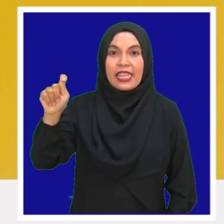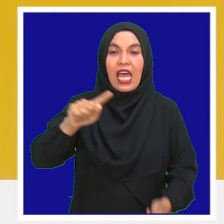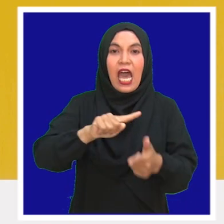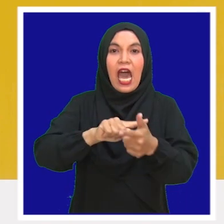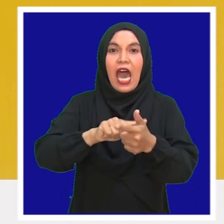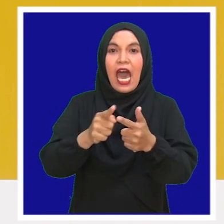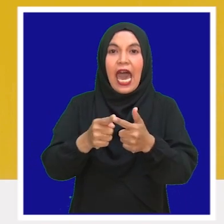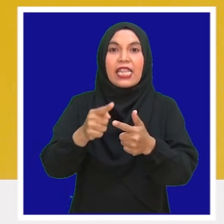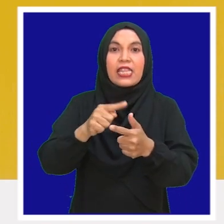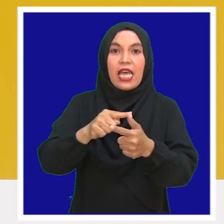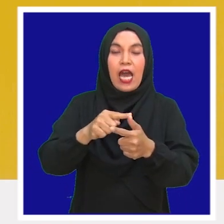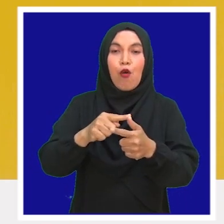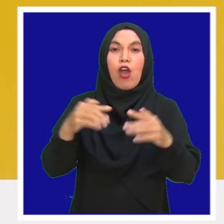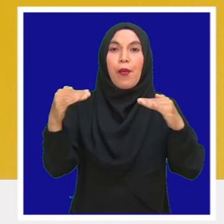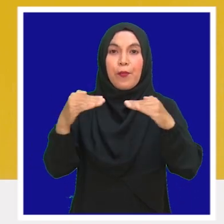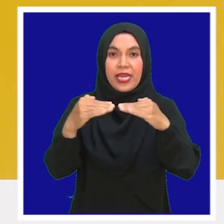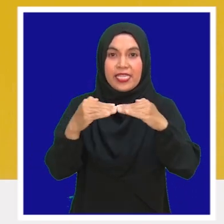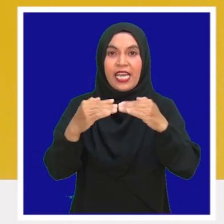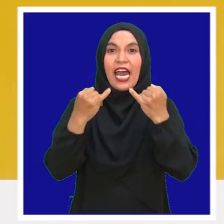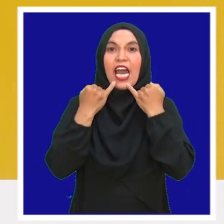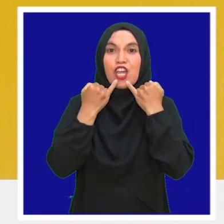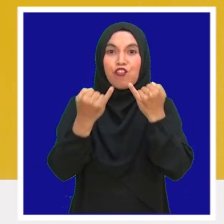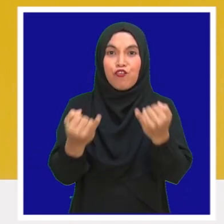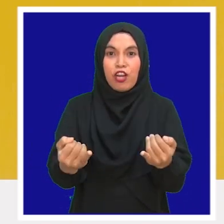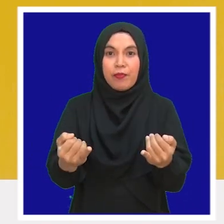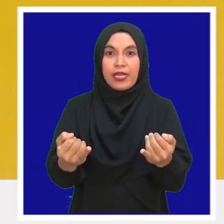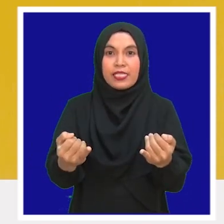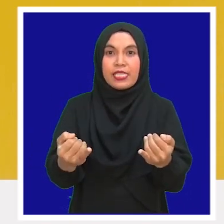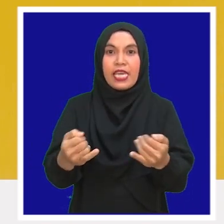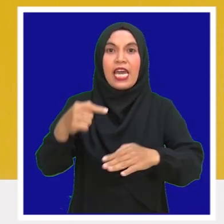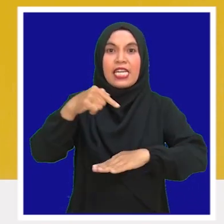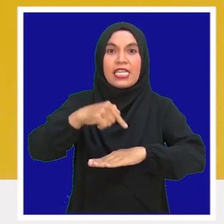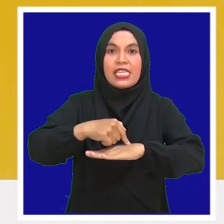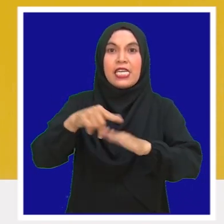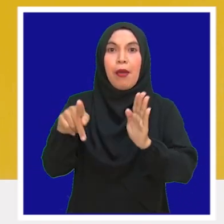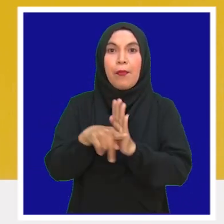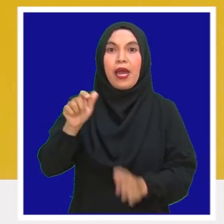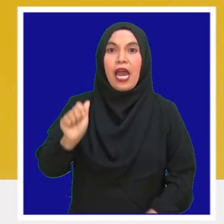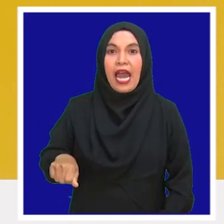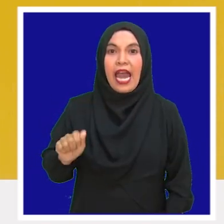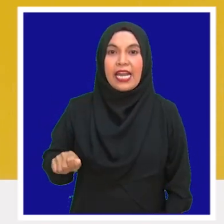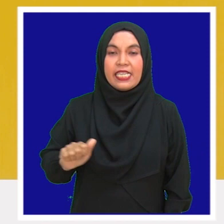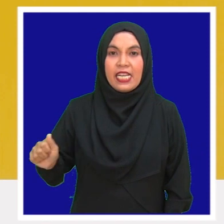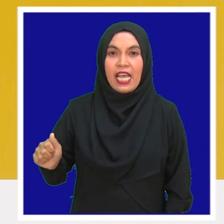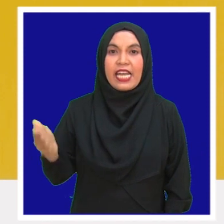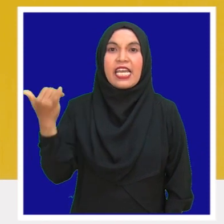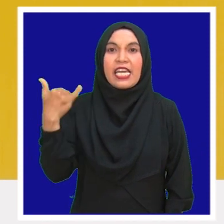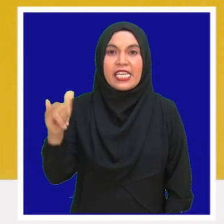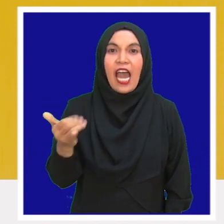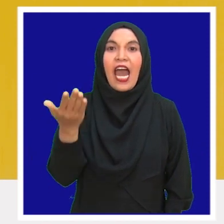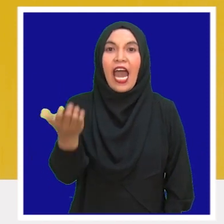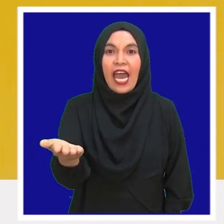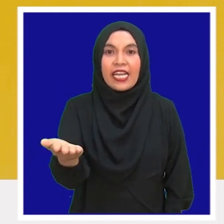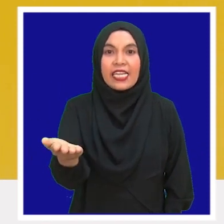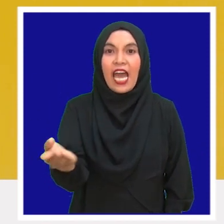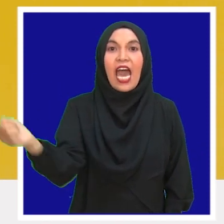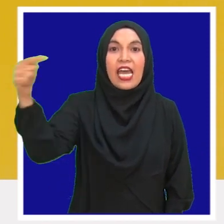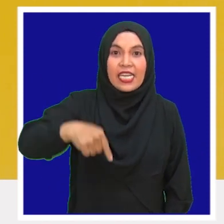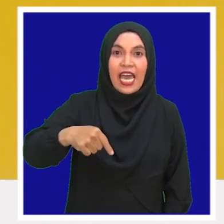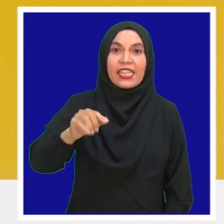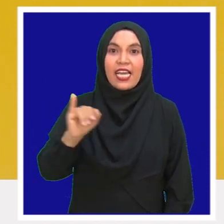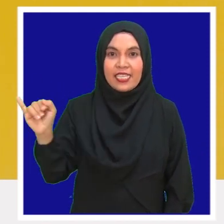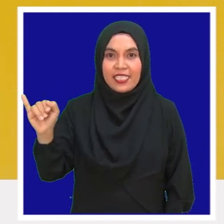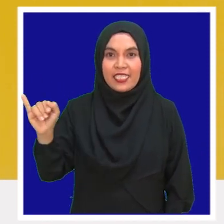atau meja informasi di pengadilan yang Anda datangi.